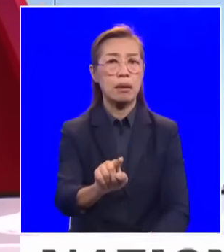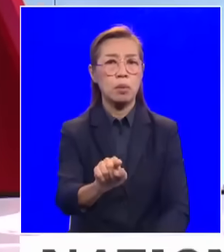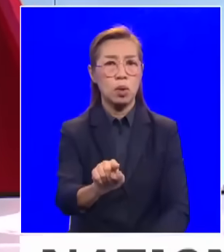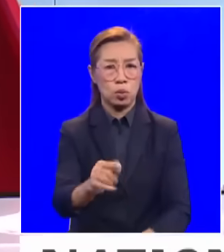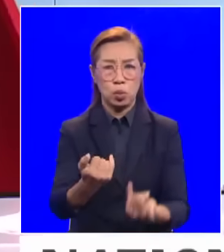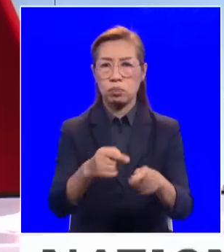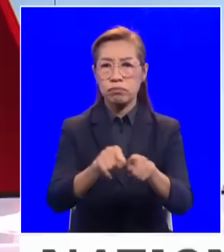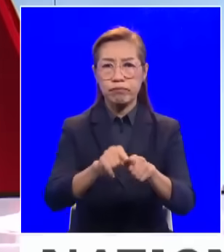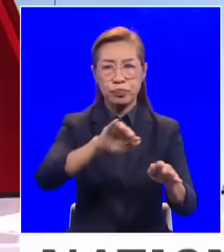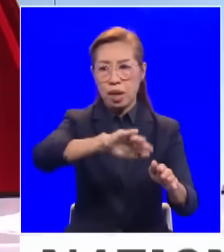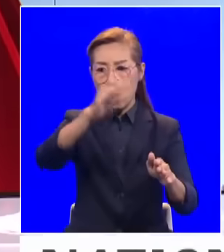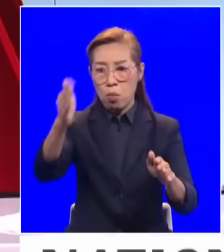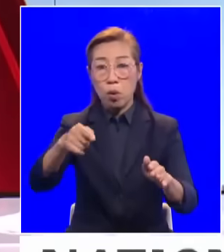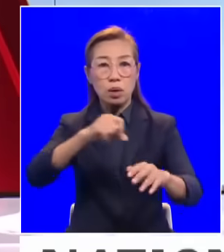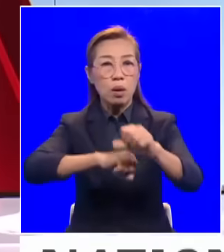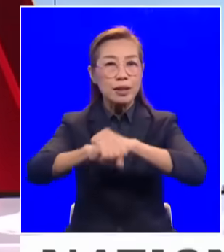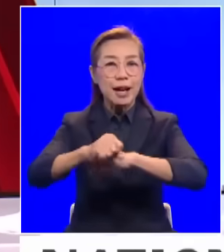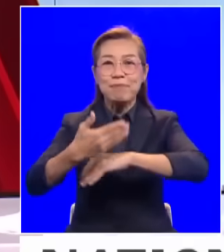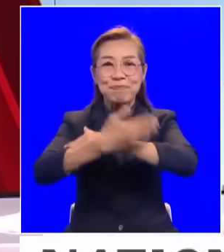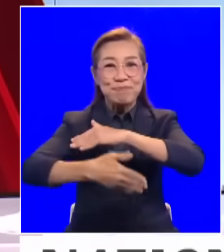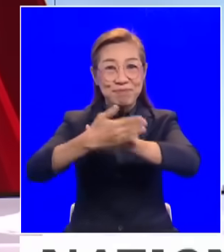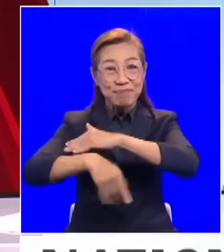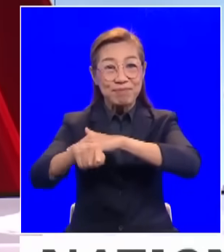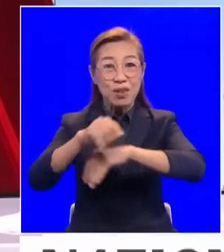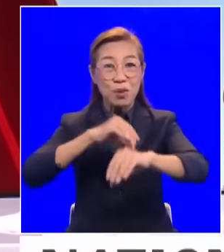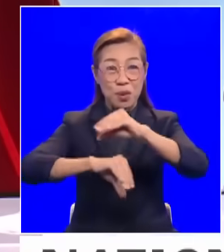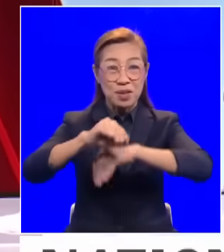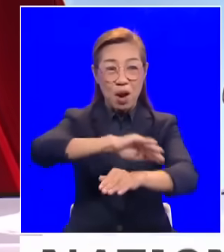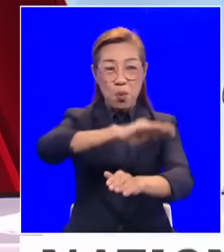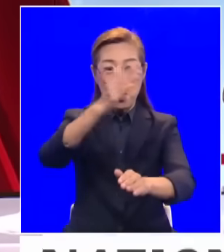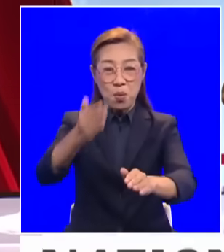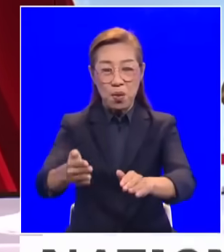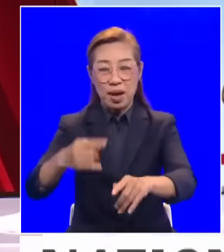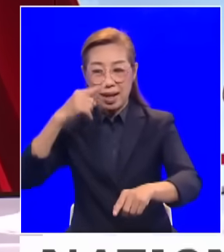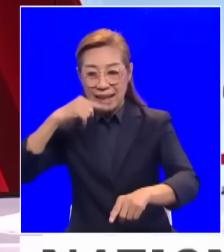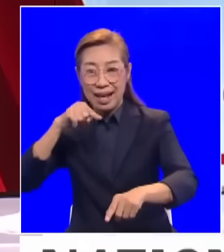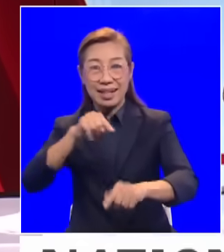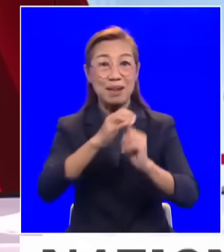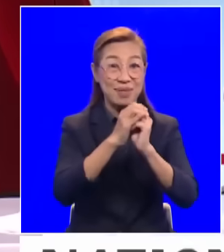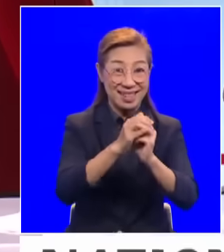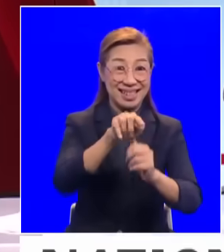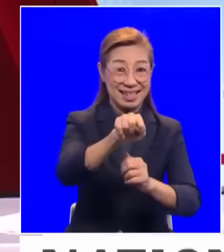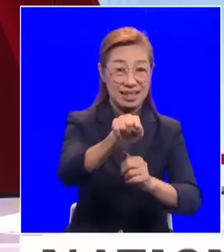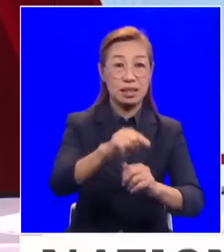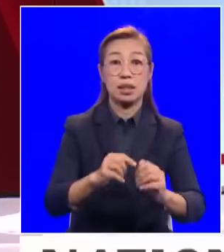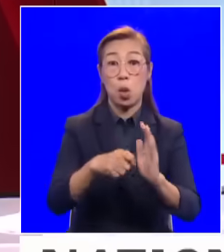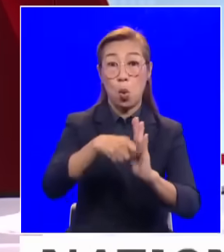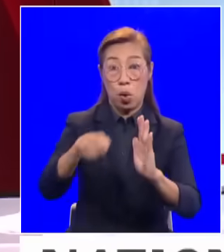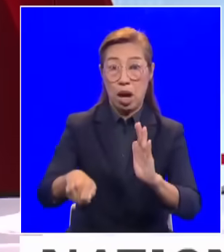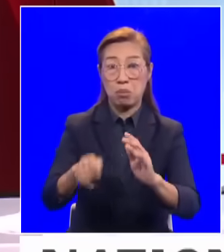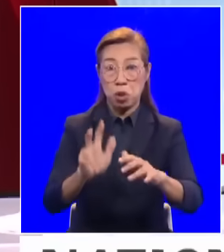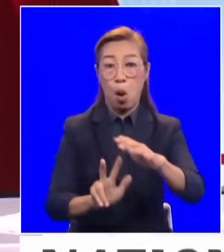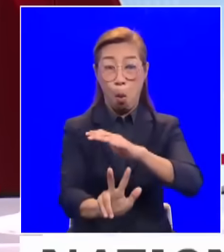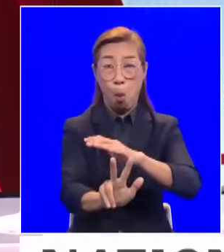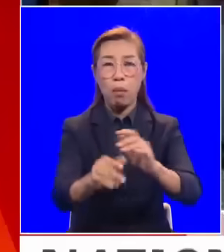ดอยู่ในอุโมงค์ก่อสร้างเส้นทางรถไฟความเร็วสูงไทยจีนที่นครราชสีมานะคะซึ่งวันนี้เองเนี่ยคุณอนุทินช